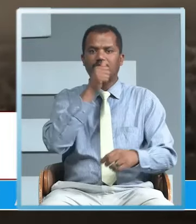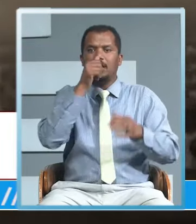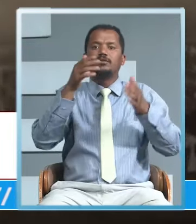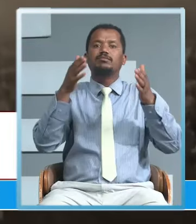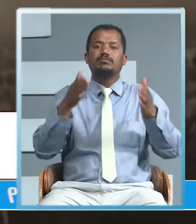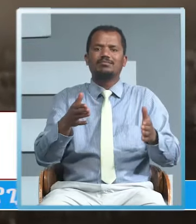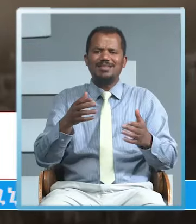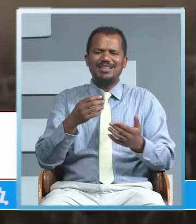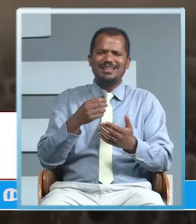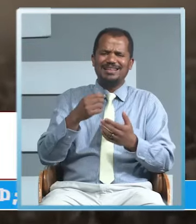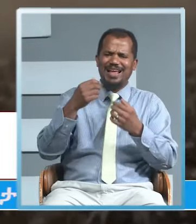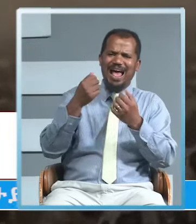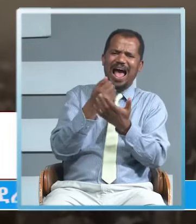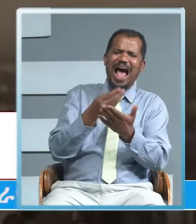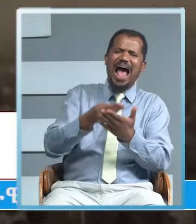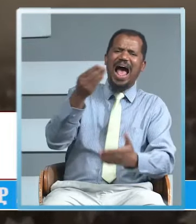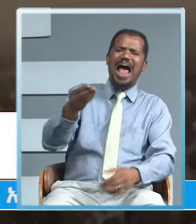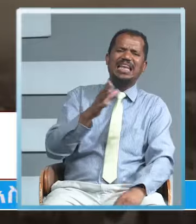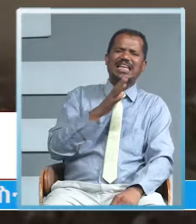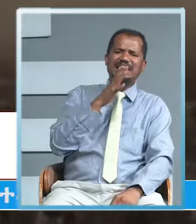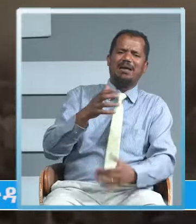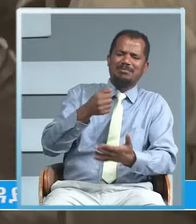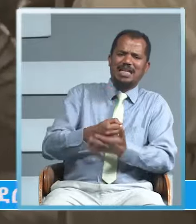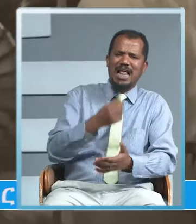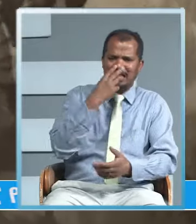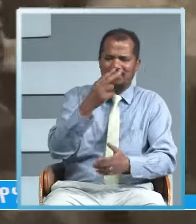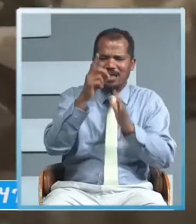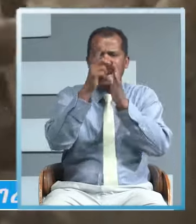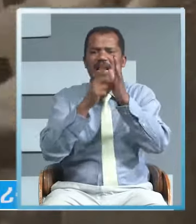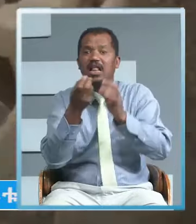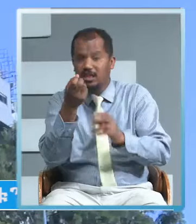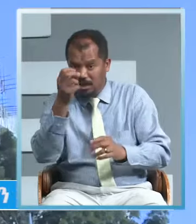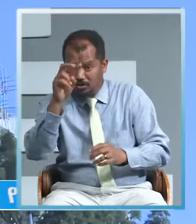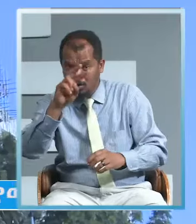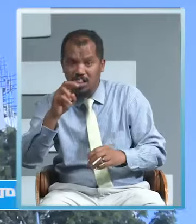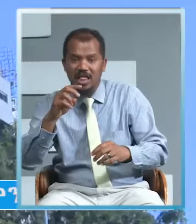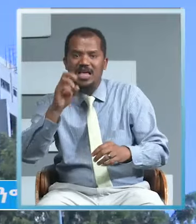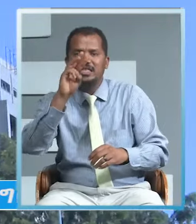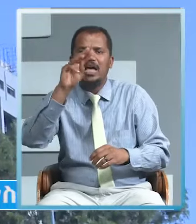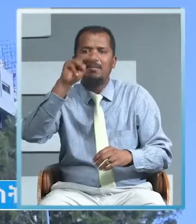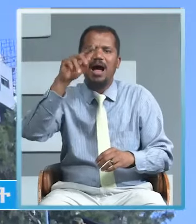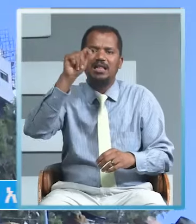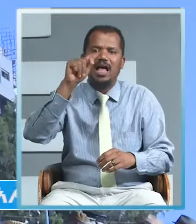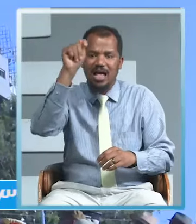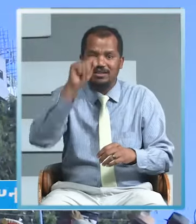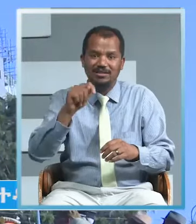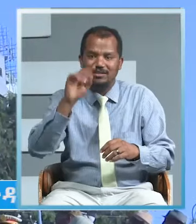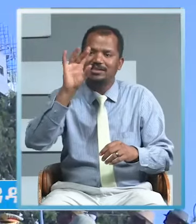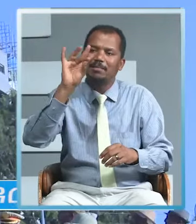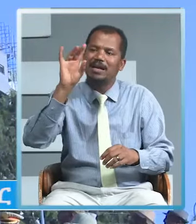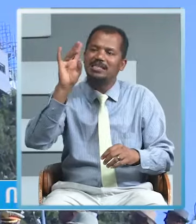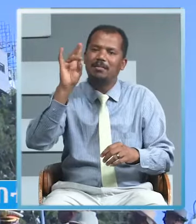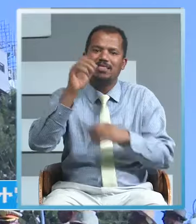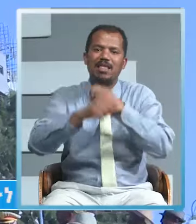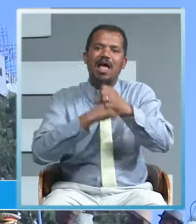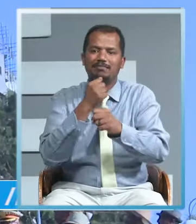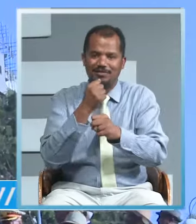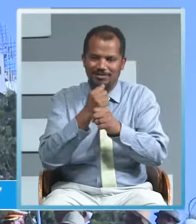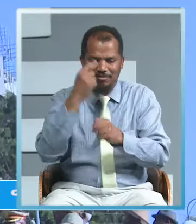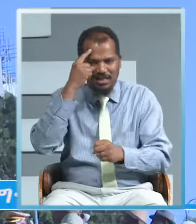የኢትዮጵያውያን ያልገዛም ባይነት ጽናት የታየበት የየካቲት 12 የሰማዕታት 87ኛ ዓመት መታሰቢያ